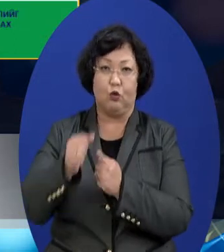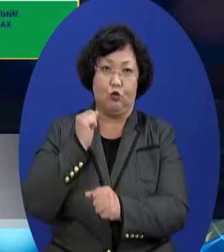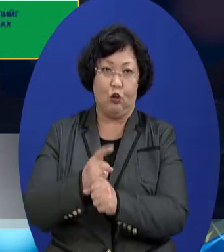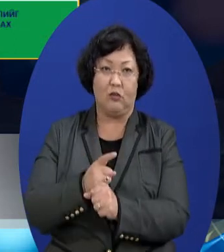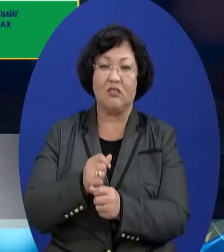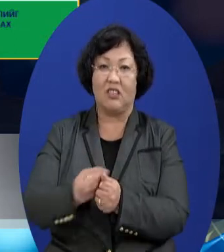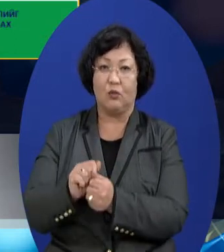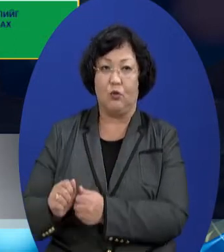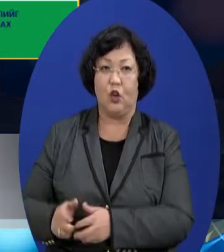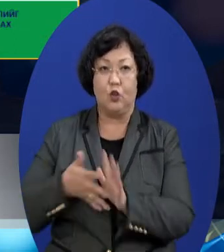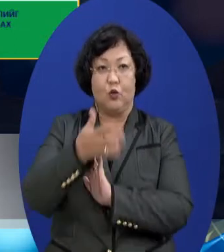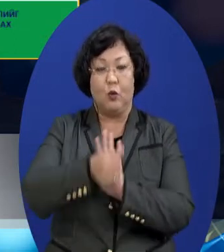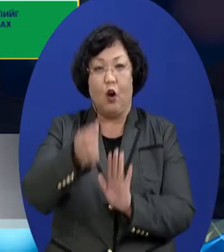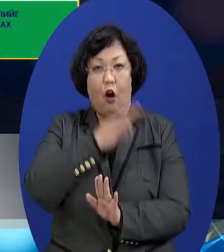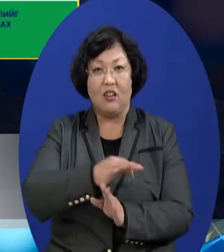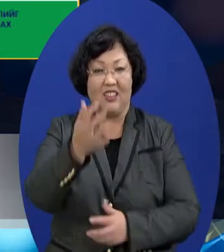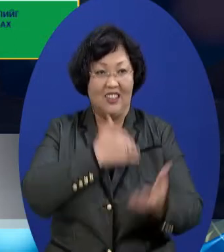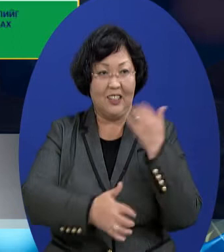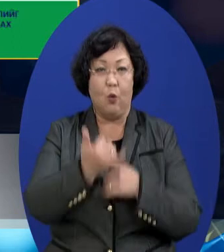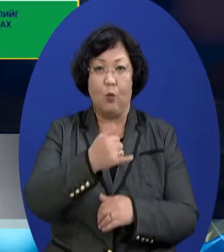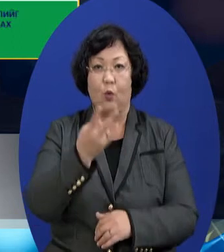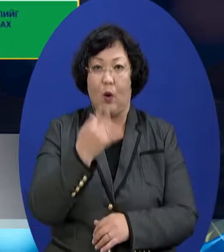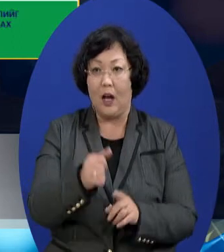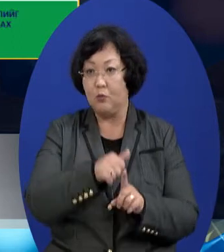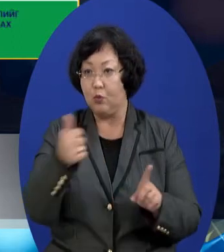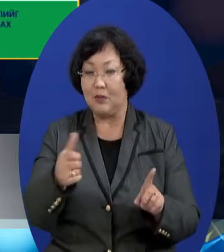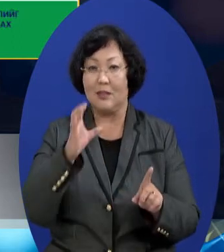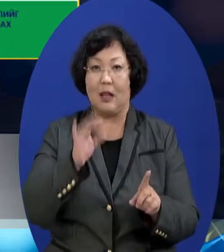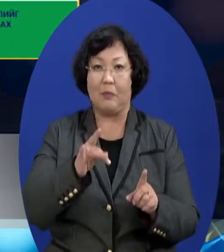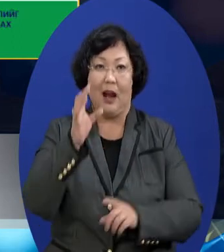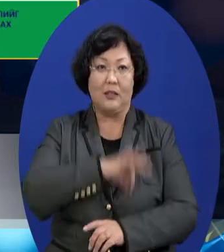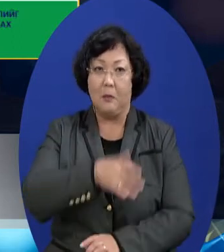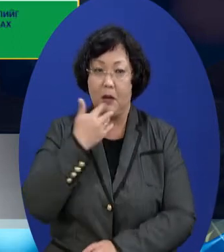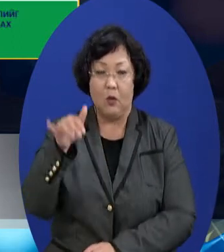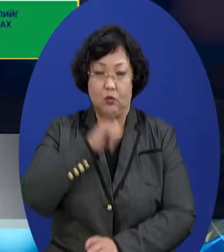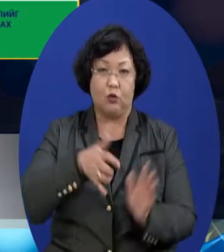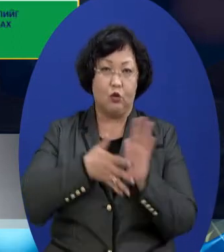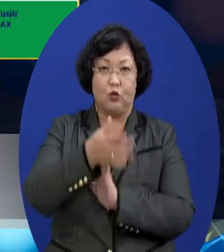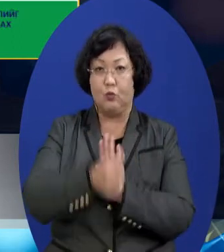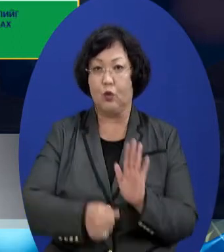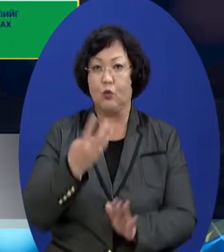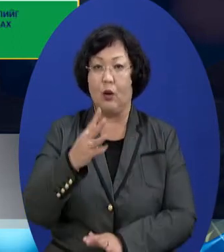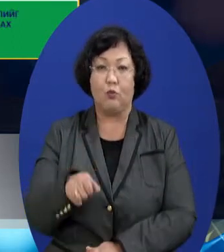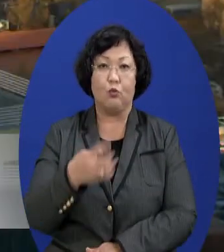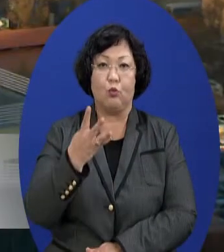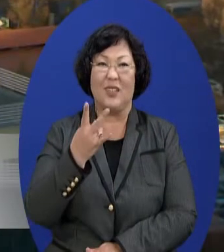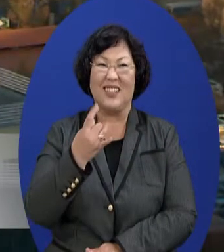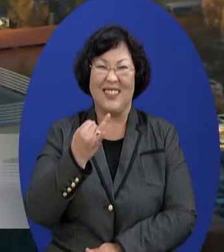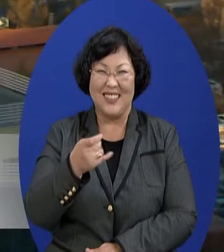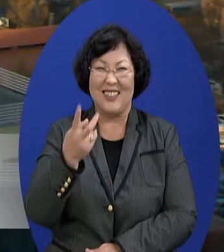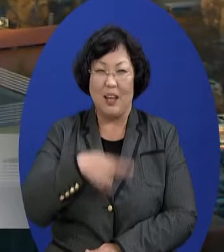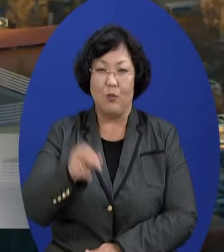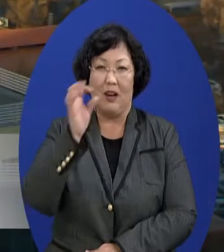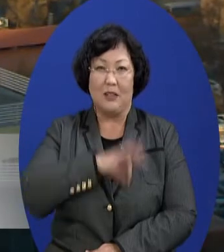зарцуулагдж байна. Төсвийн орлого талдаа уул уурхайгаас бусад салбар ашиггүй ажиллаж, улсын төсөв 4.4 их найд төгрөгийн алдагдалтай гарсан. Тиймээс